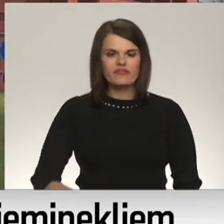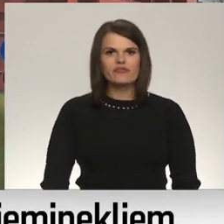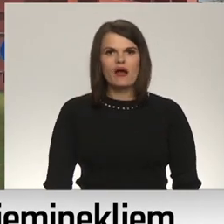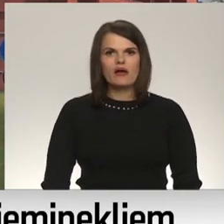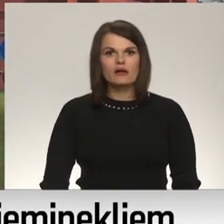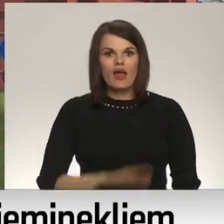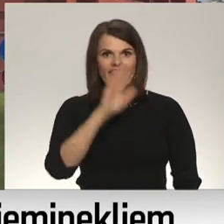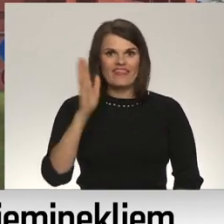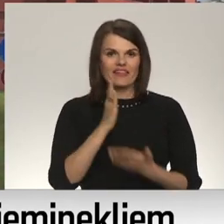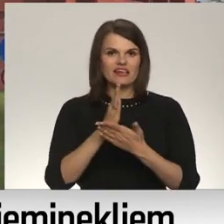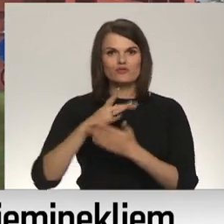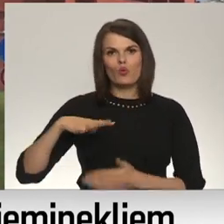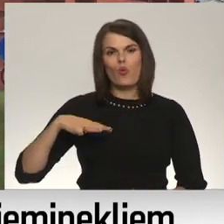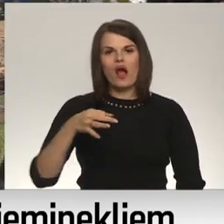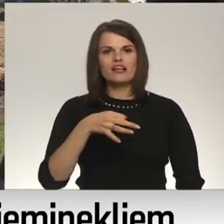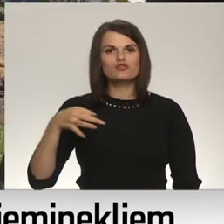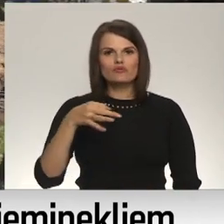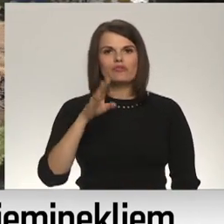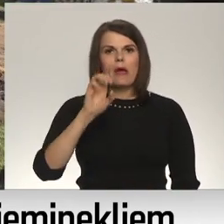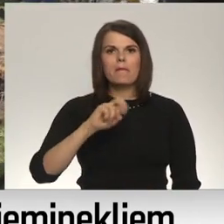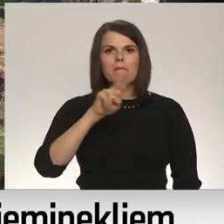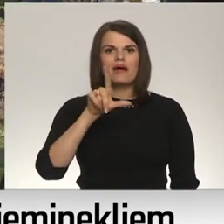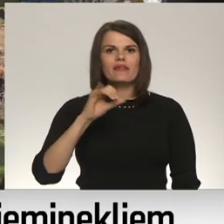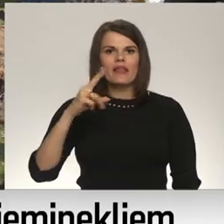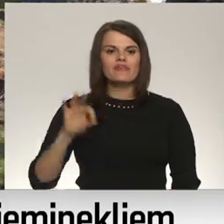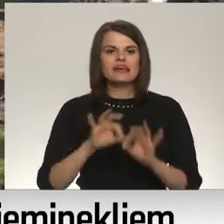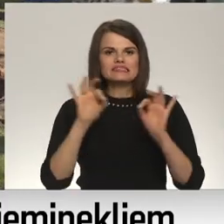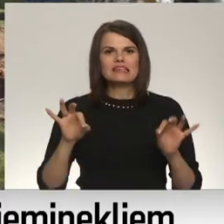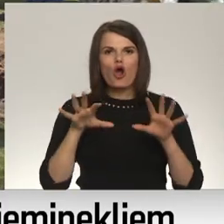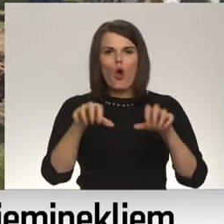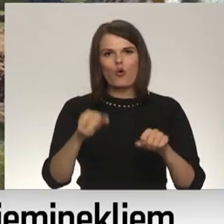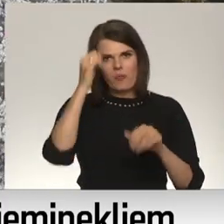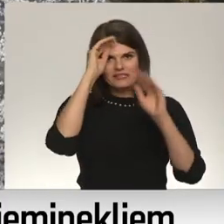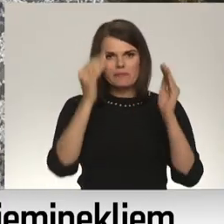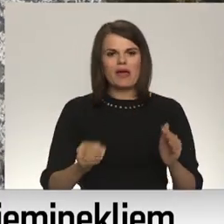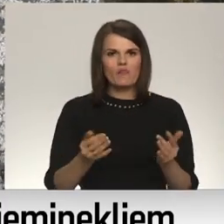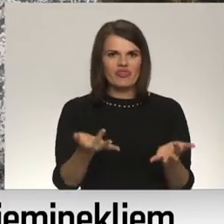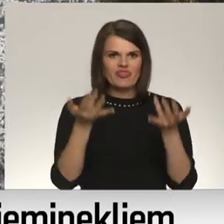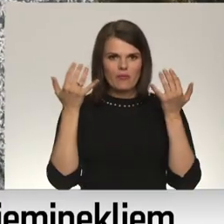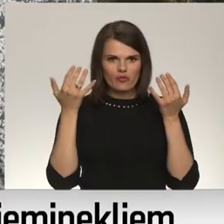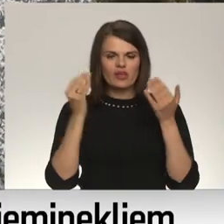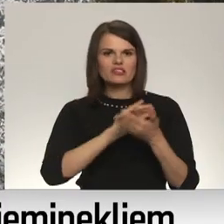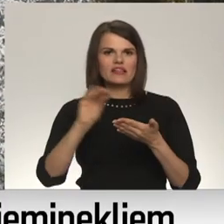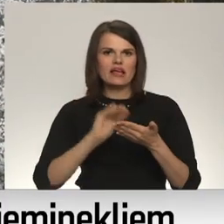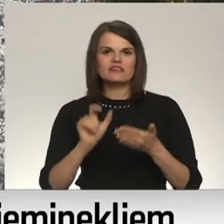Pašā dienas vidū Ogres novada Madlienē sākās okupācijas pieminekļa demontāža. Tajā iecirsti